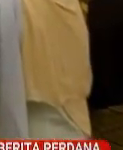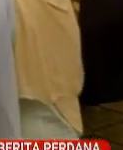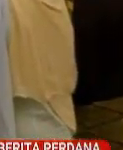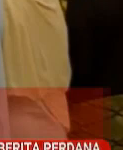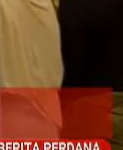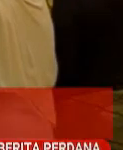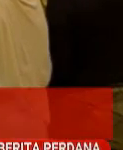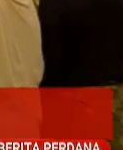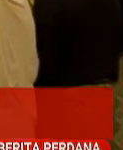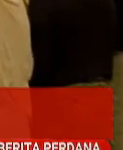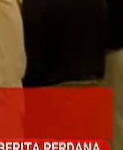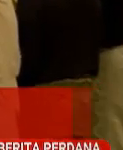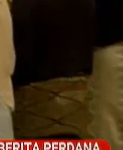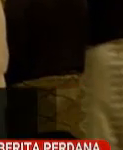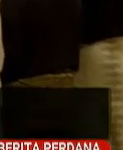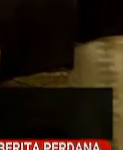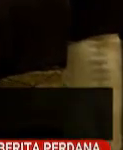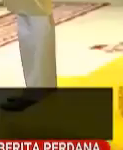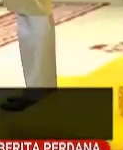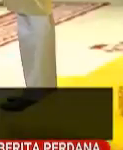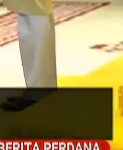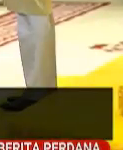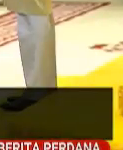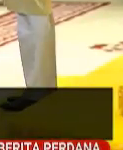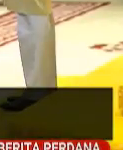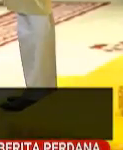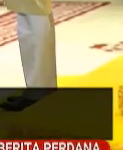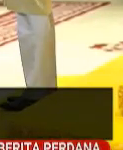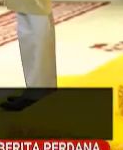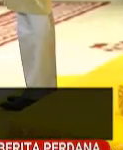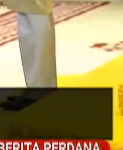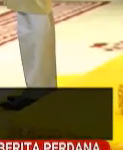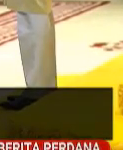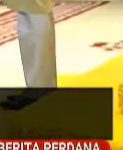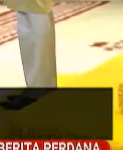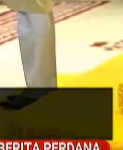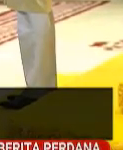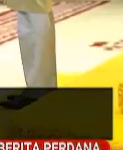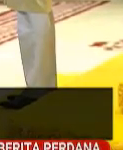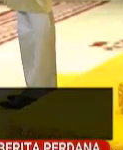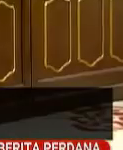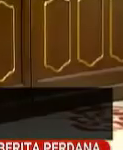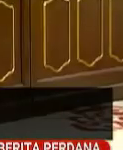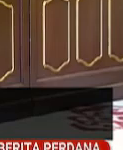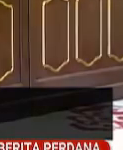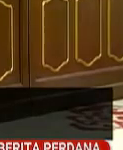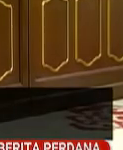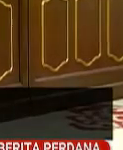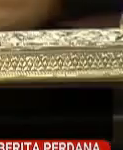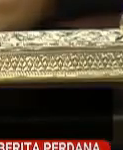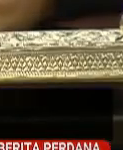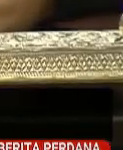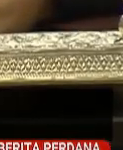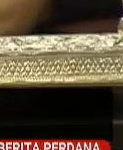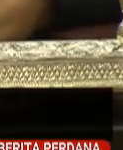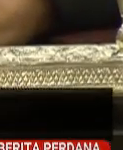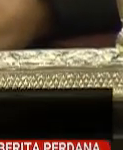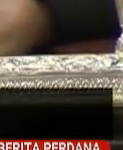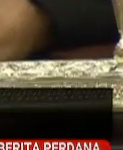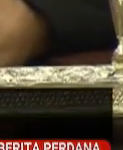Barisan Kabinet angkat sumpah jawatan mulakan tugas secara rasmi mendukung aspirasi rakyat.